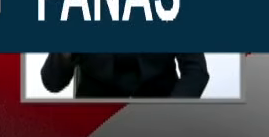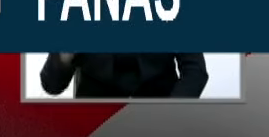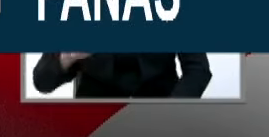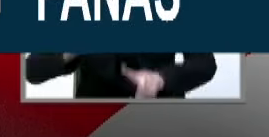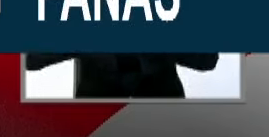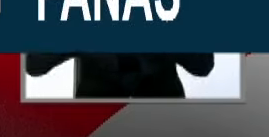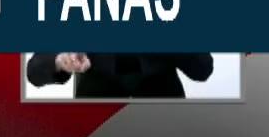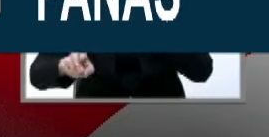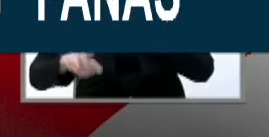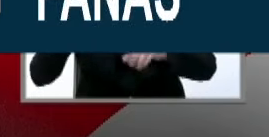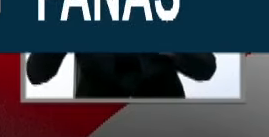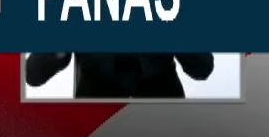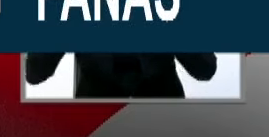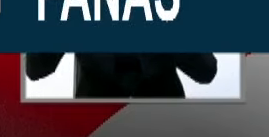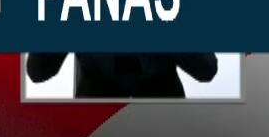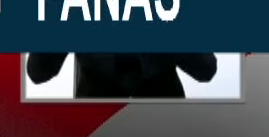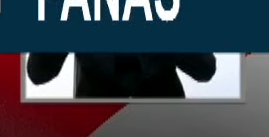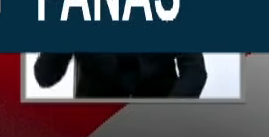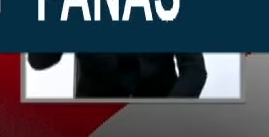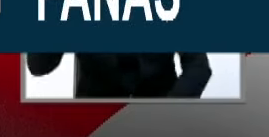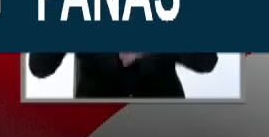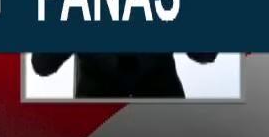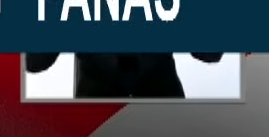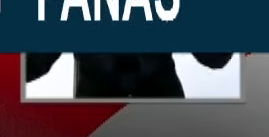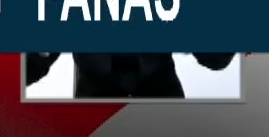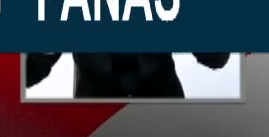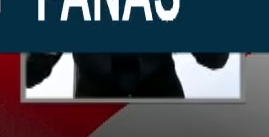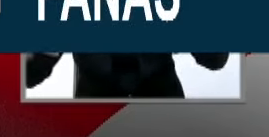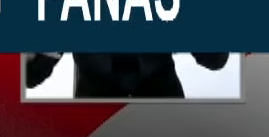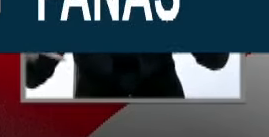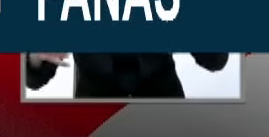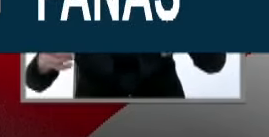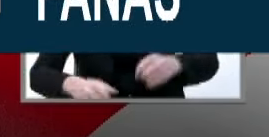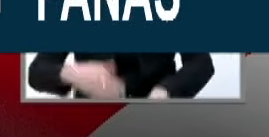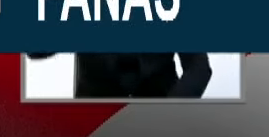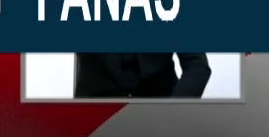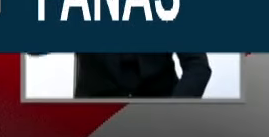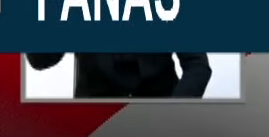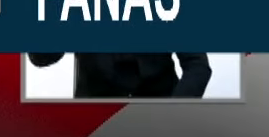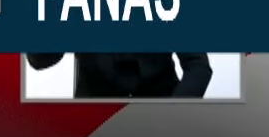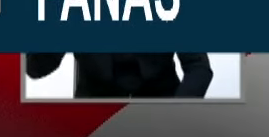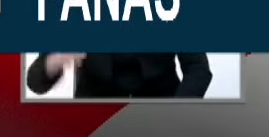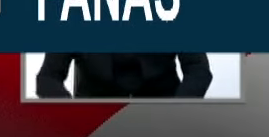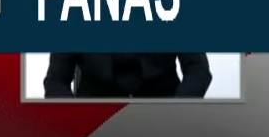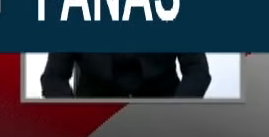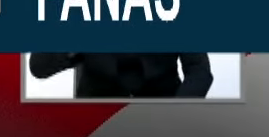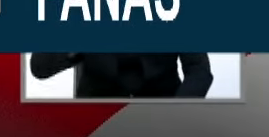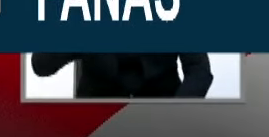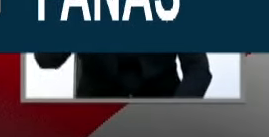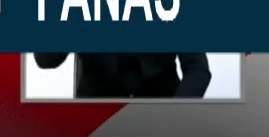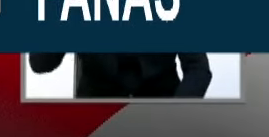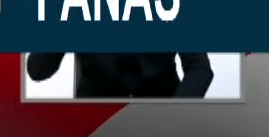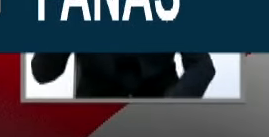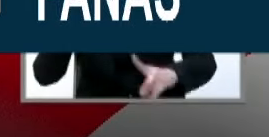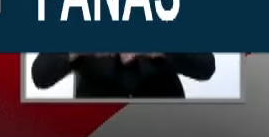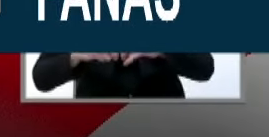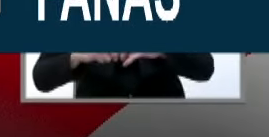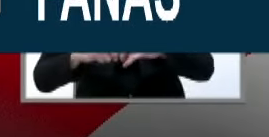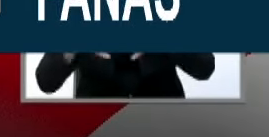Bukan cuma istilah, jargon atau topik panas pada debat perdana masih membekas di benak publik. Aksi cawapres juga tak kalah